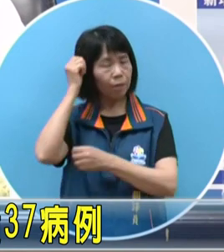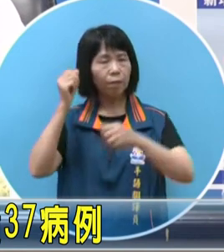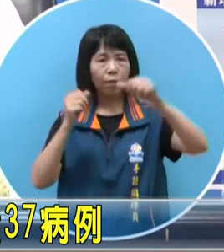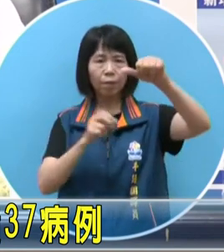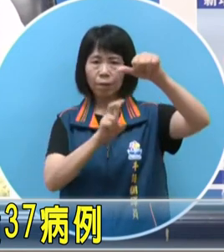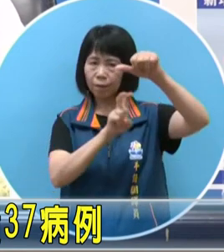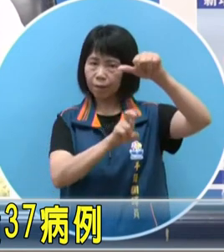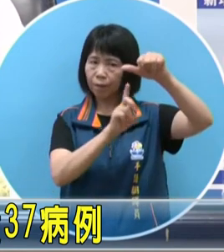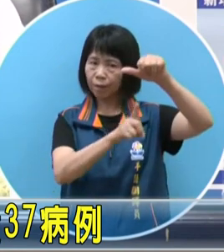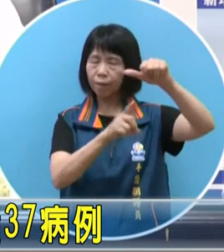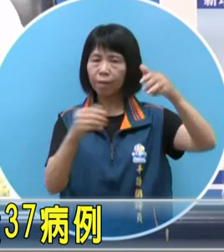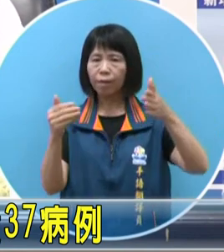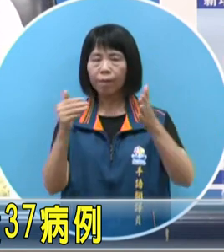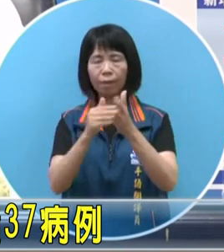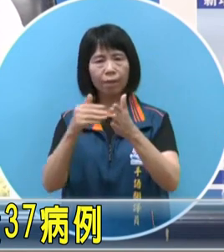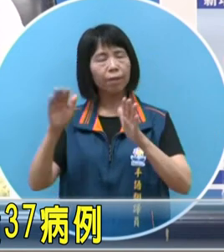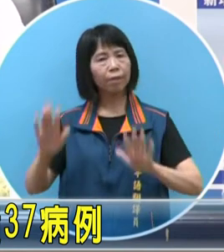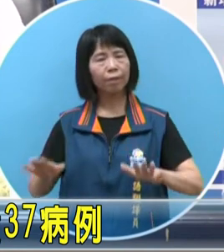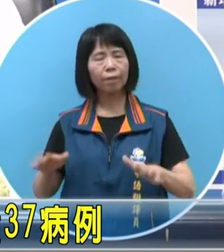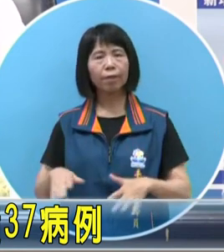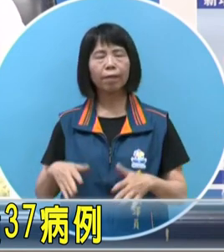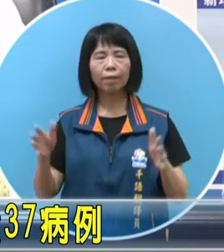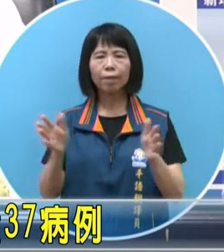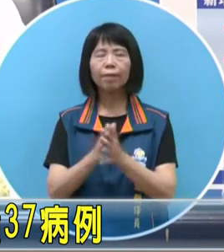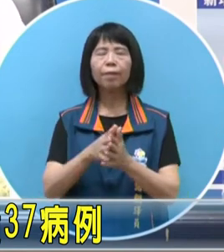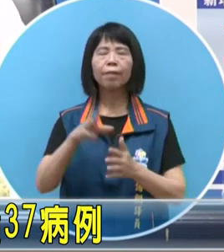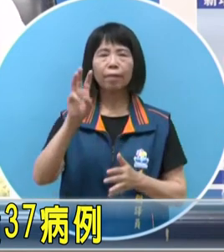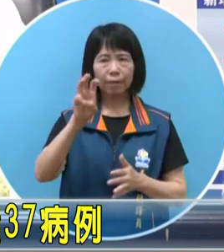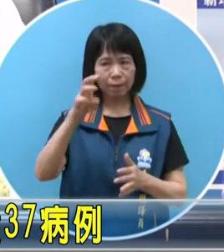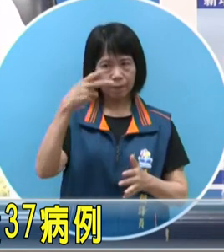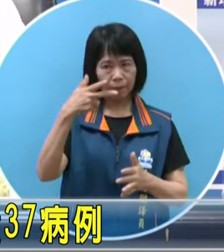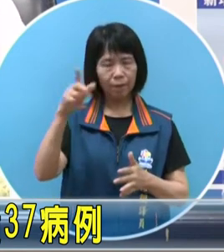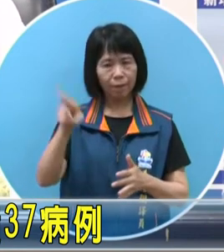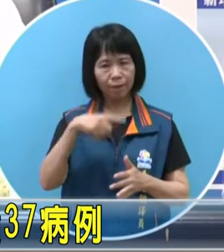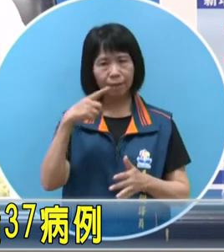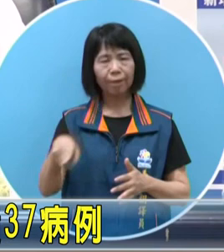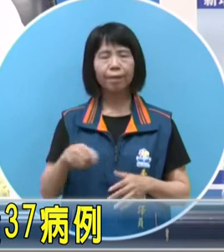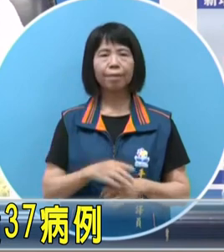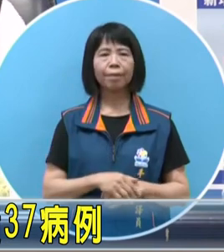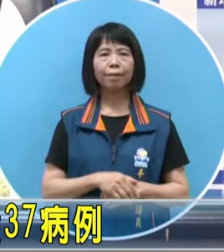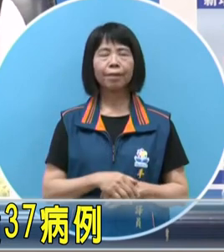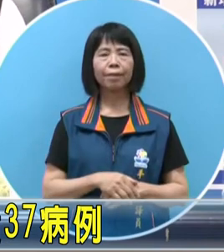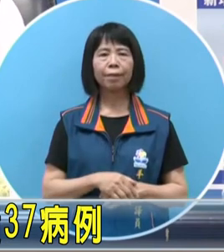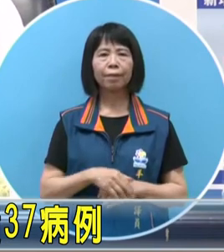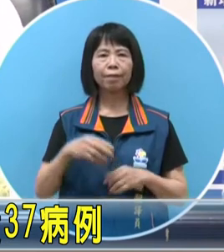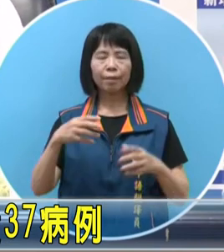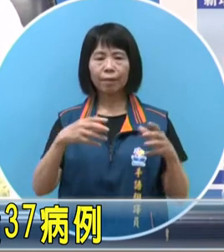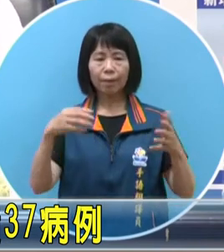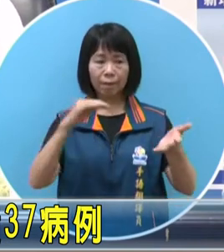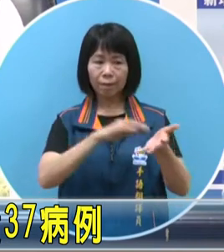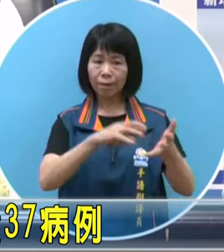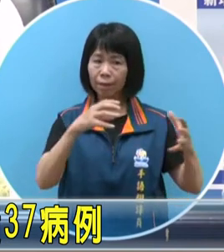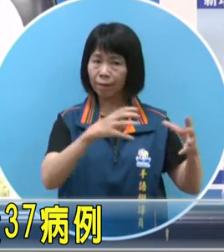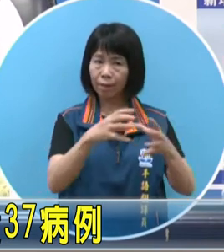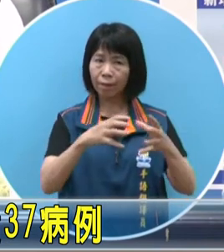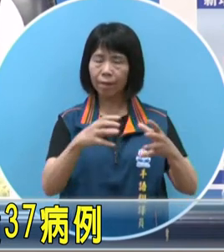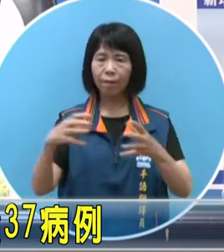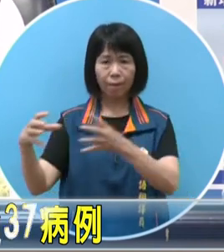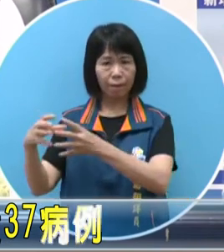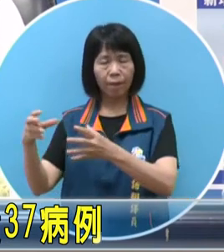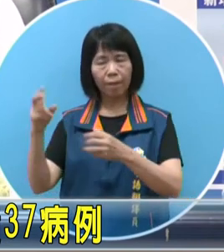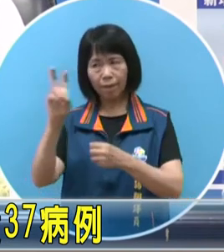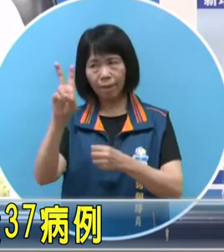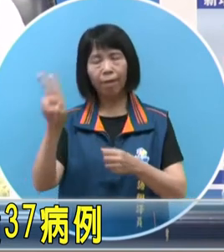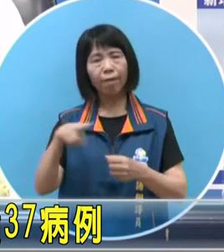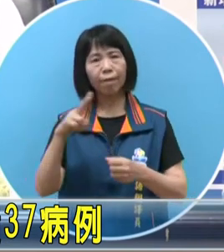有37个人住院。有医疗团队的照护，我们有2个已经平安出院